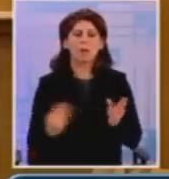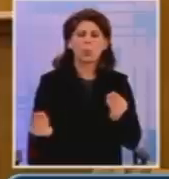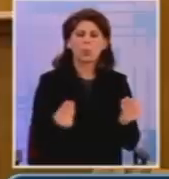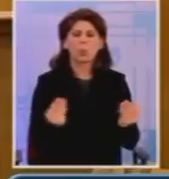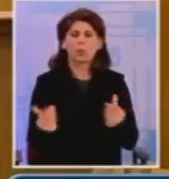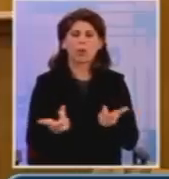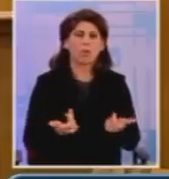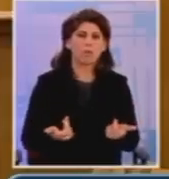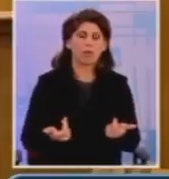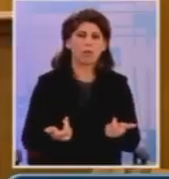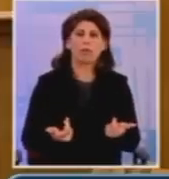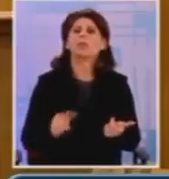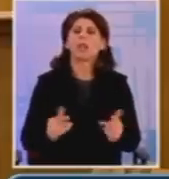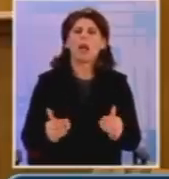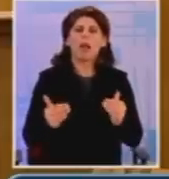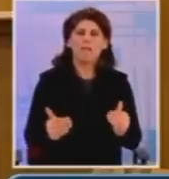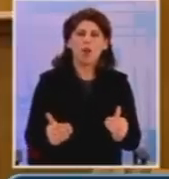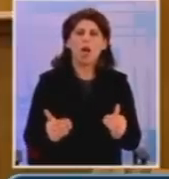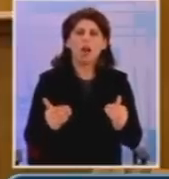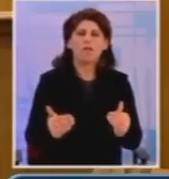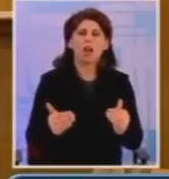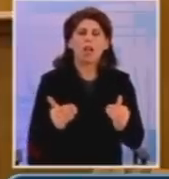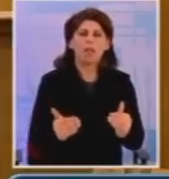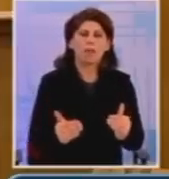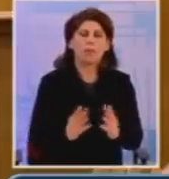τεχνάσματα, την αναβολή και την παρέλκυση.